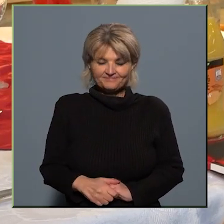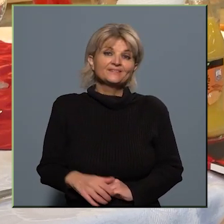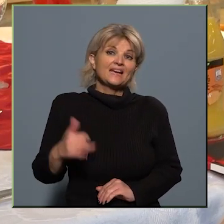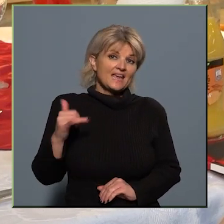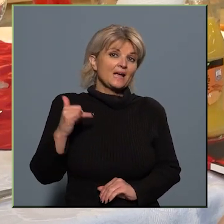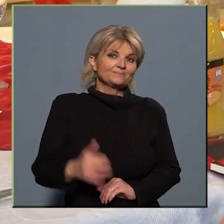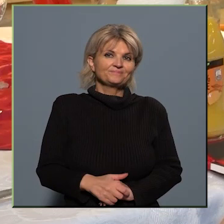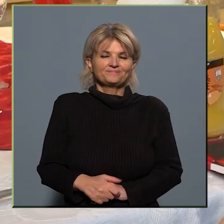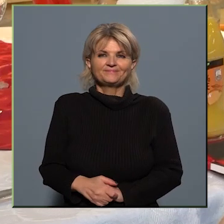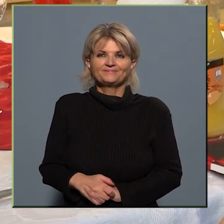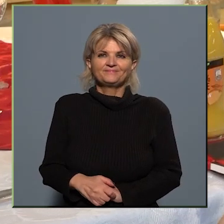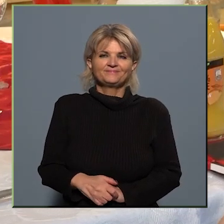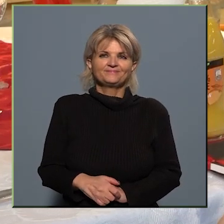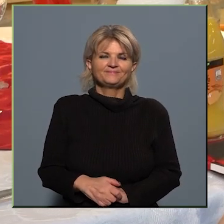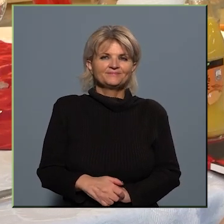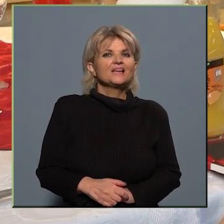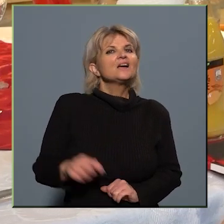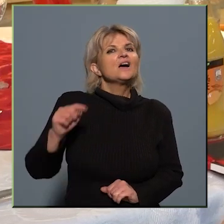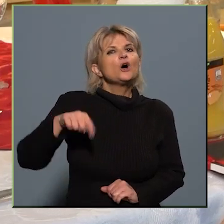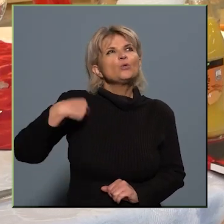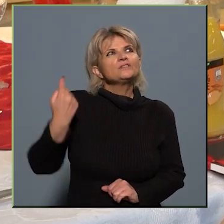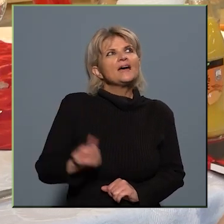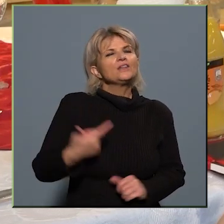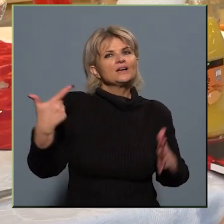Igen, hát igazából aztán